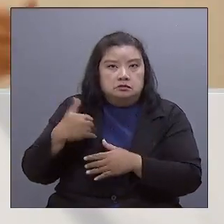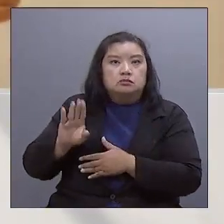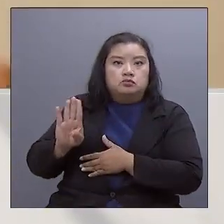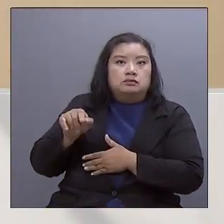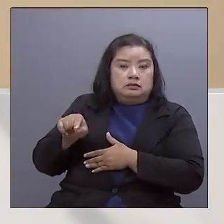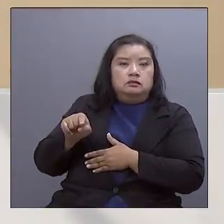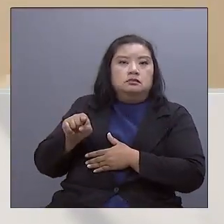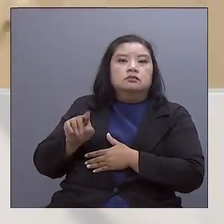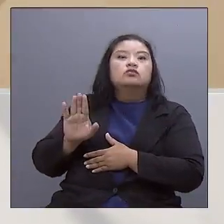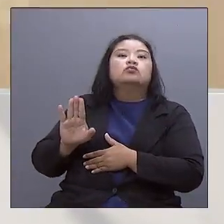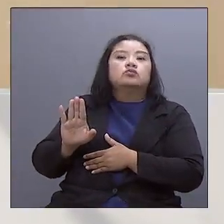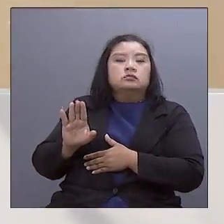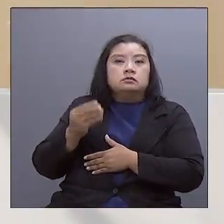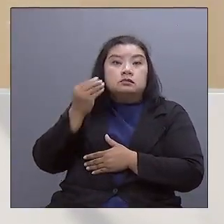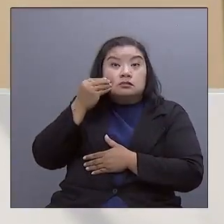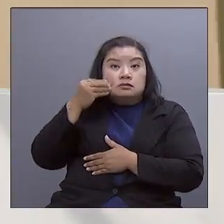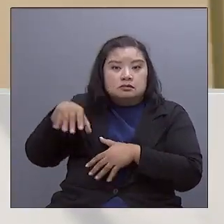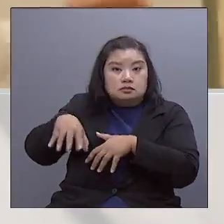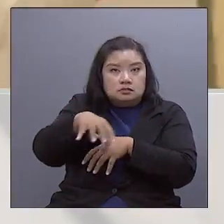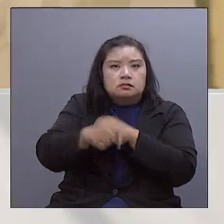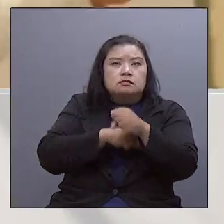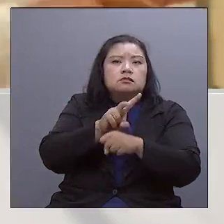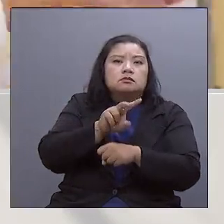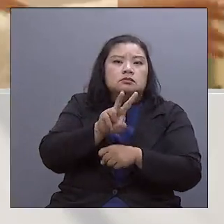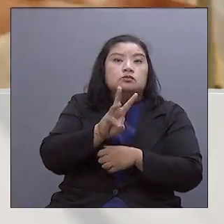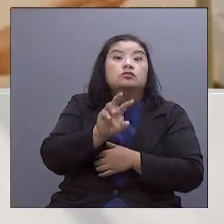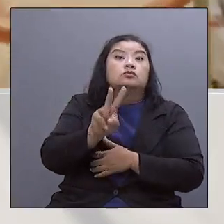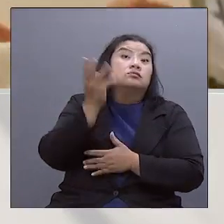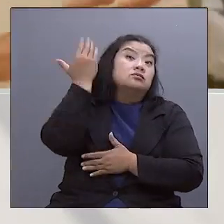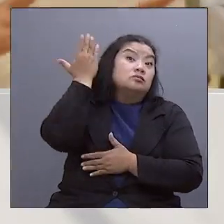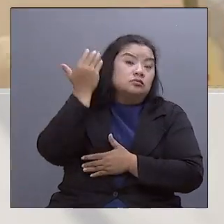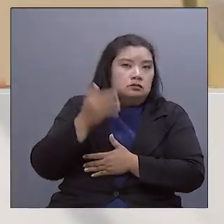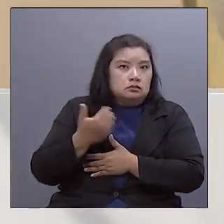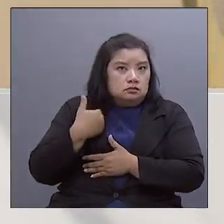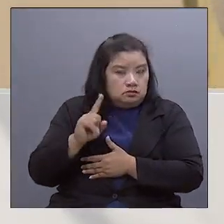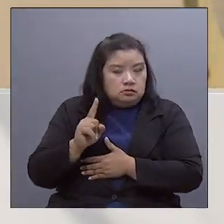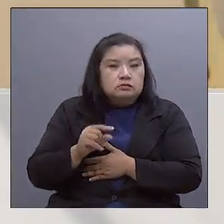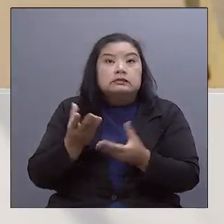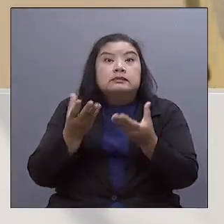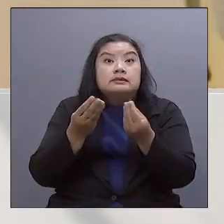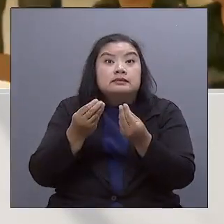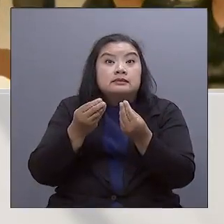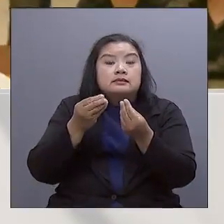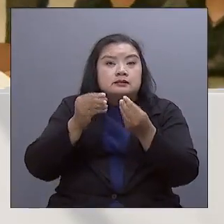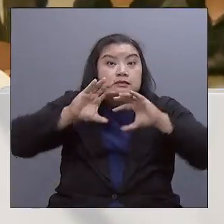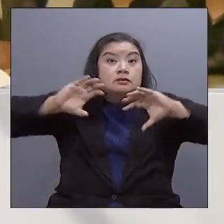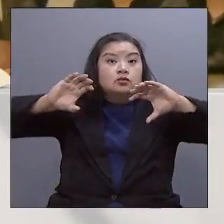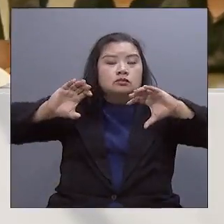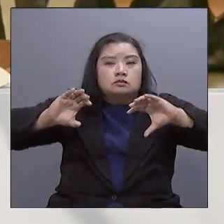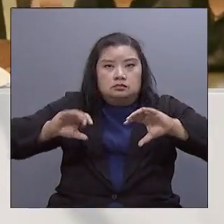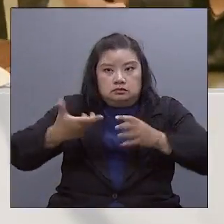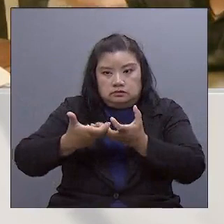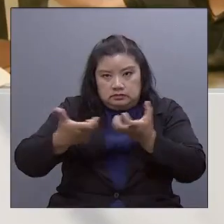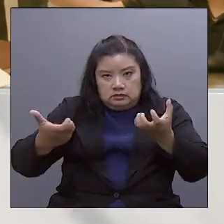จำกัดแสนสิริที่เกิดขึ้นเมื่อปี 2562คุณชวิตบอกว่ามีการใช้วิธีแบ่งโฉนดที่ดินแปลงใหญ่ออกเป็น